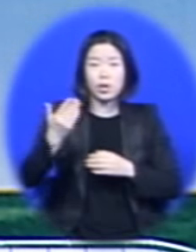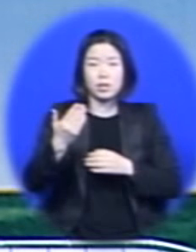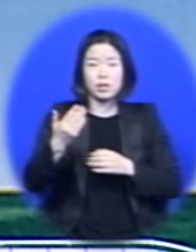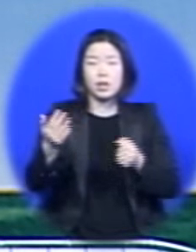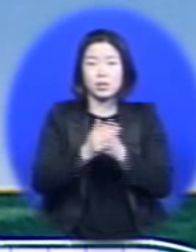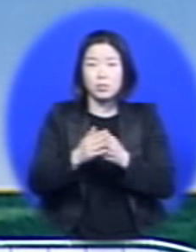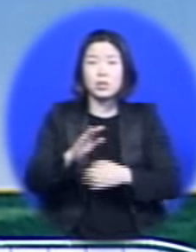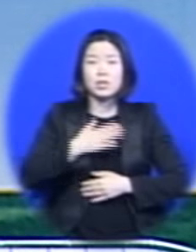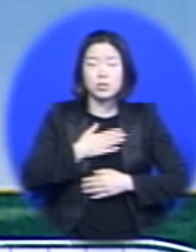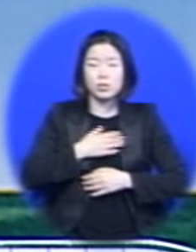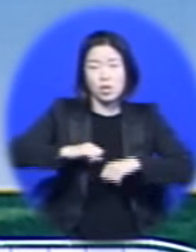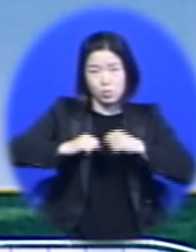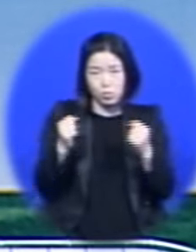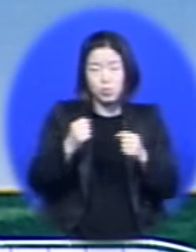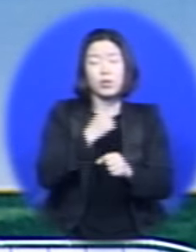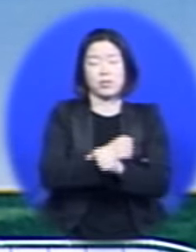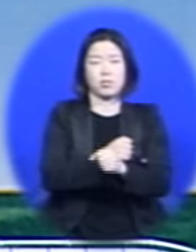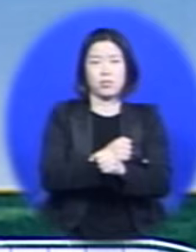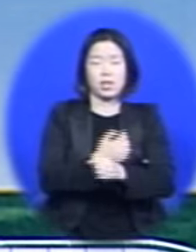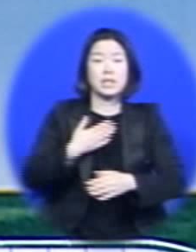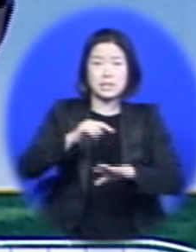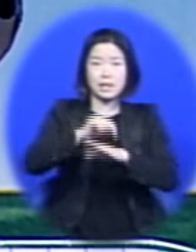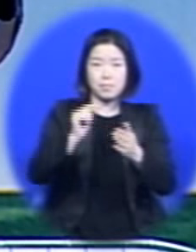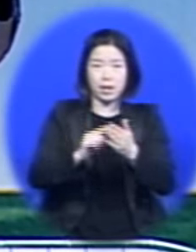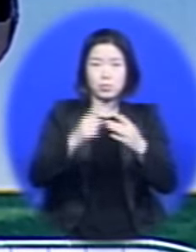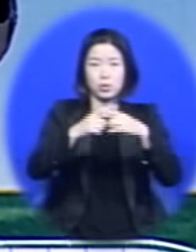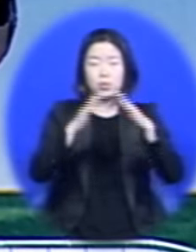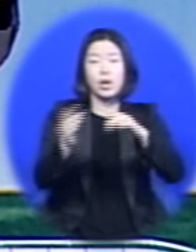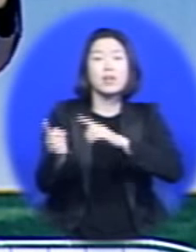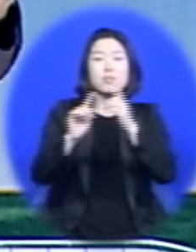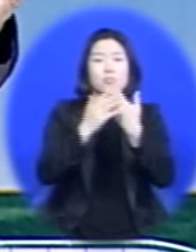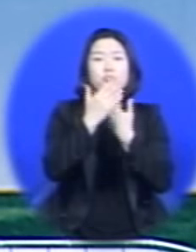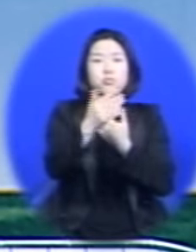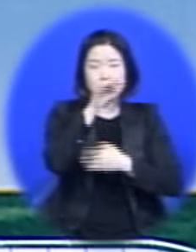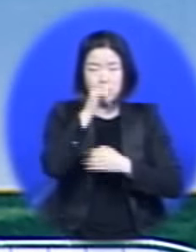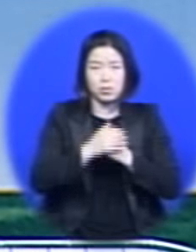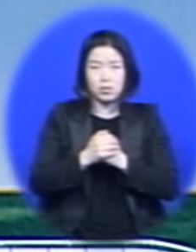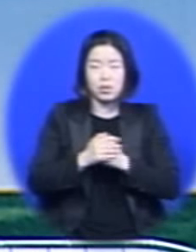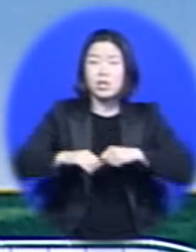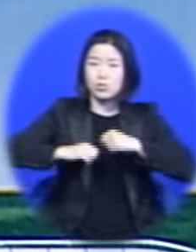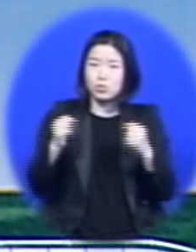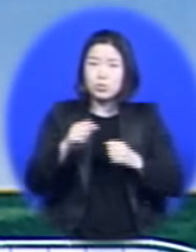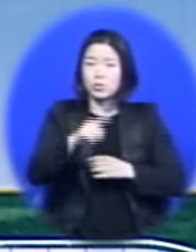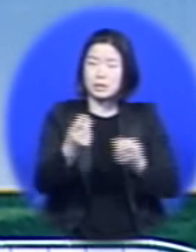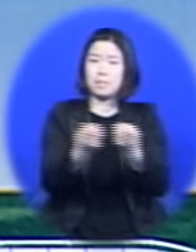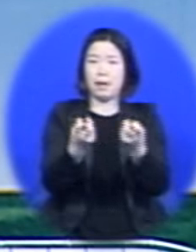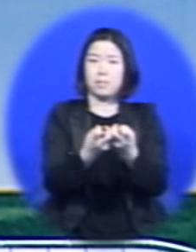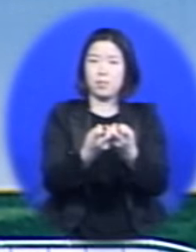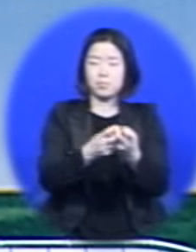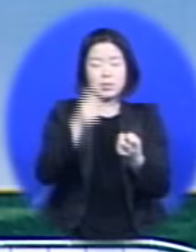저는 순종을 하려고 한 거죠. 제 마음은 교회 부흥에 있었습니다. 순종은 그 방법이에요.